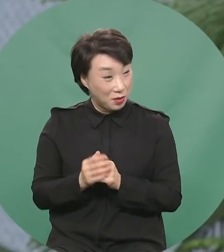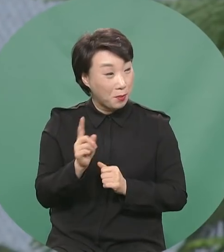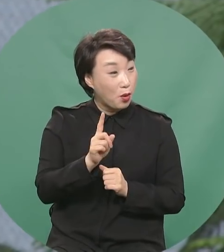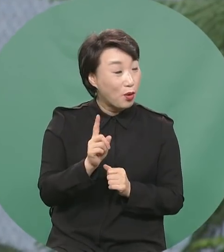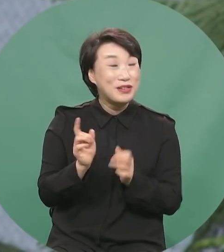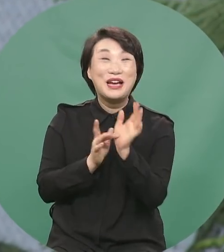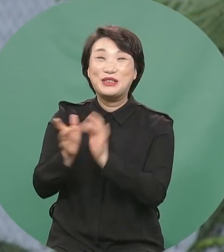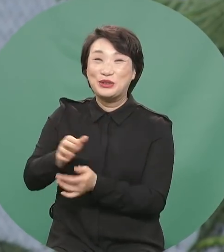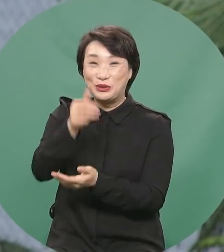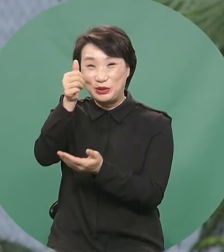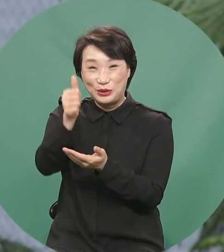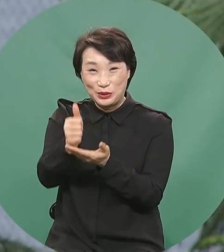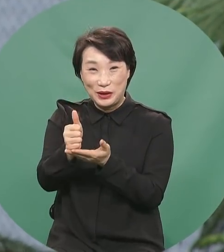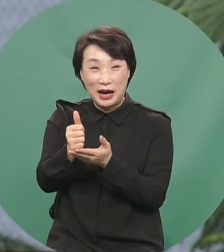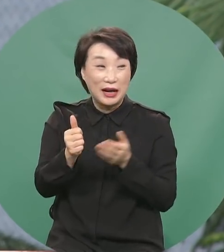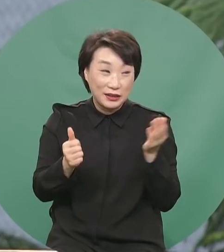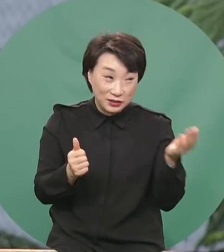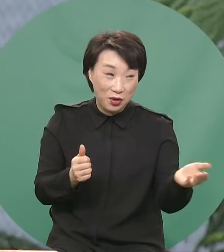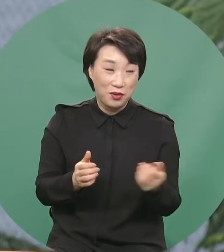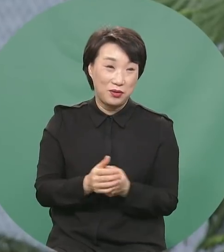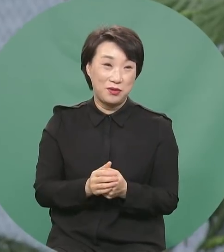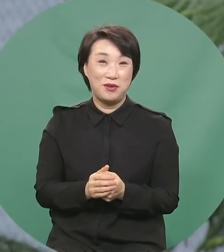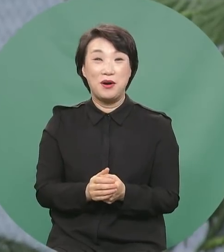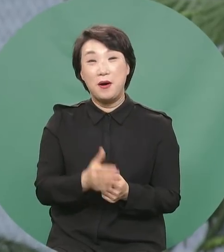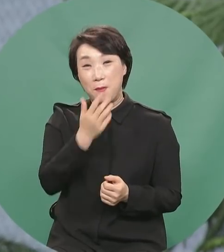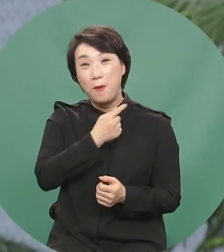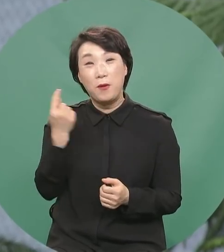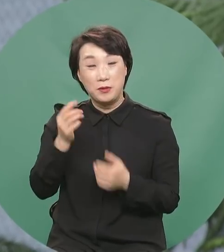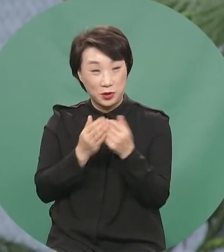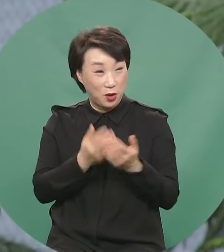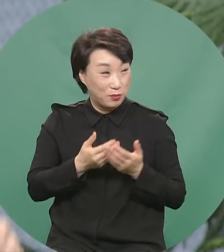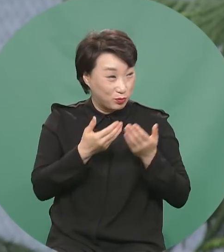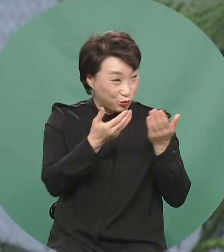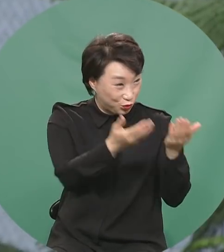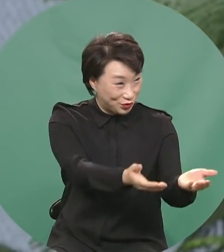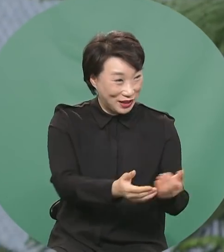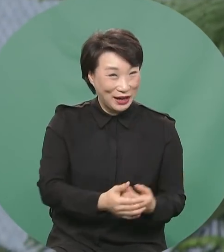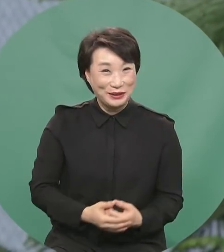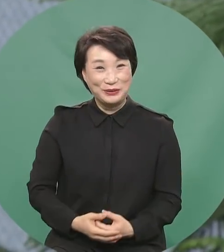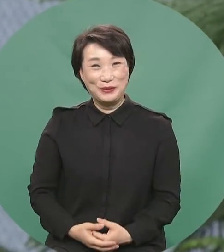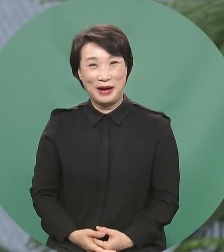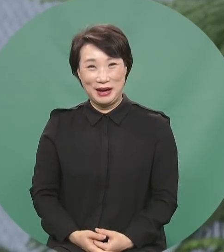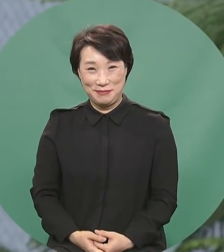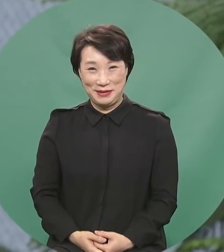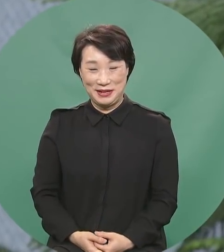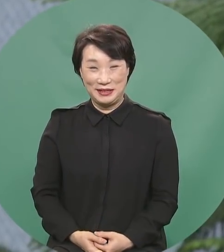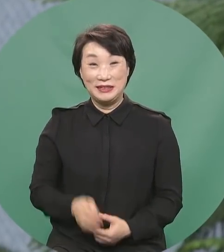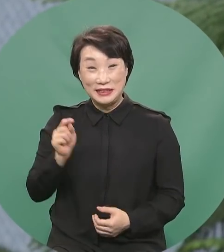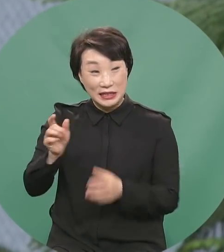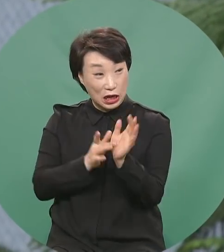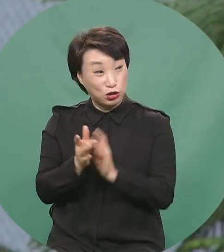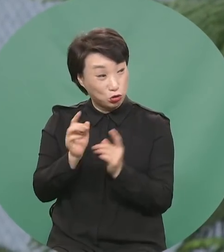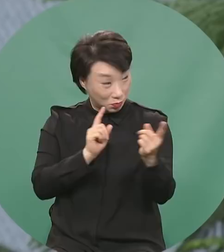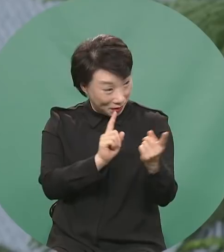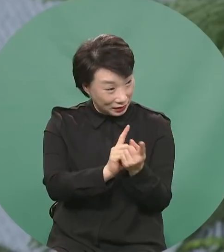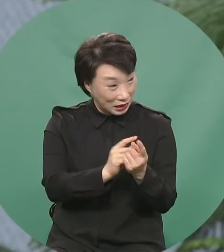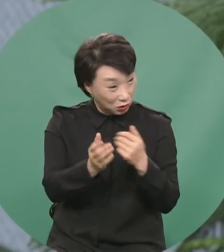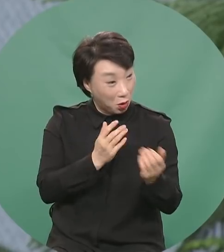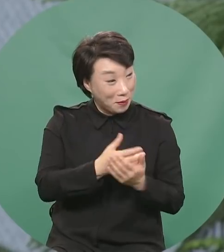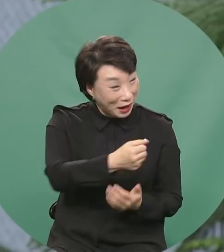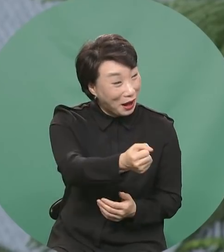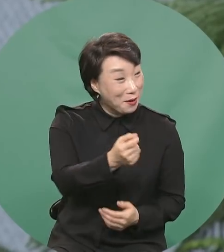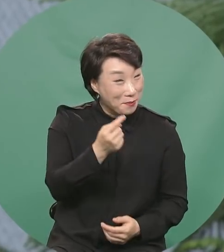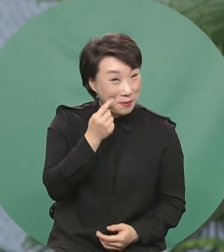예수 그리스도께서 너에게 복음을 경험케 할 것이다. 그 예수를 만나라 라고